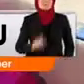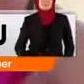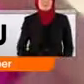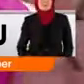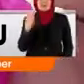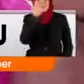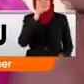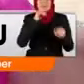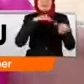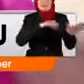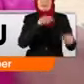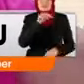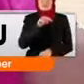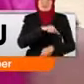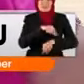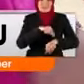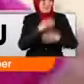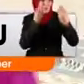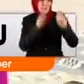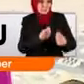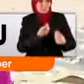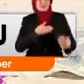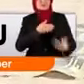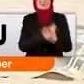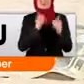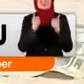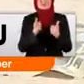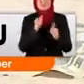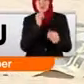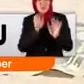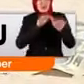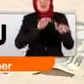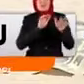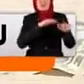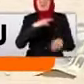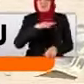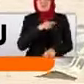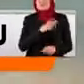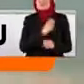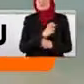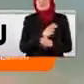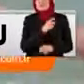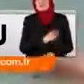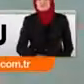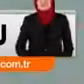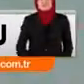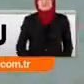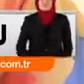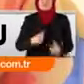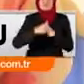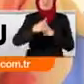böyle yani onun zamanı yakaladığında gireceksin dalgalı olduğu zaman biraz tehlikeli oluyor